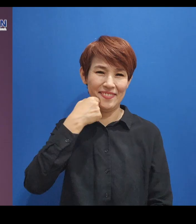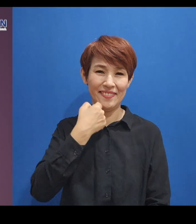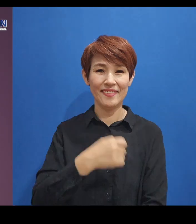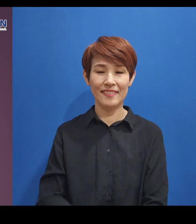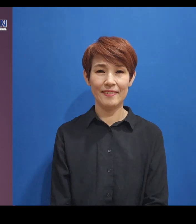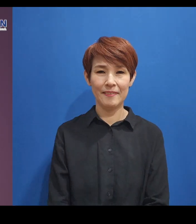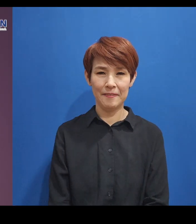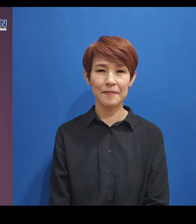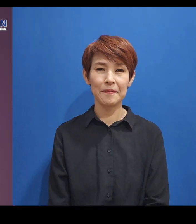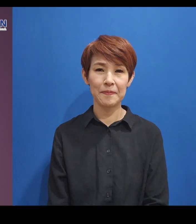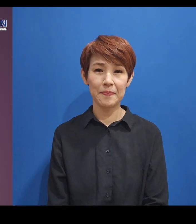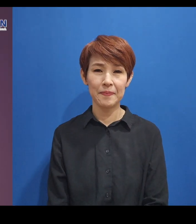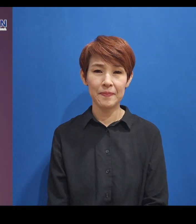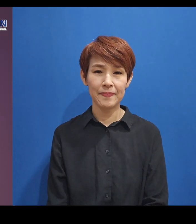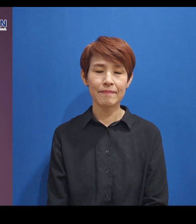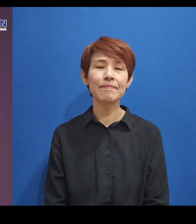거예요.